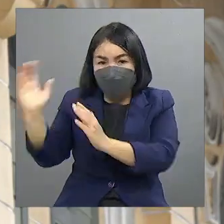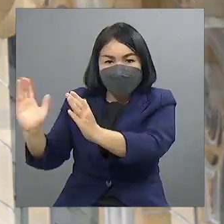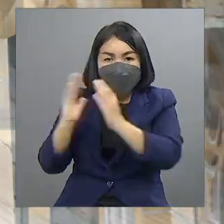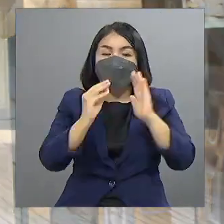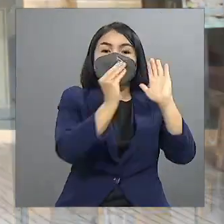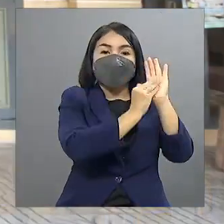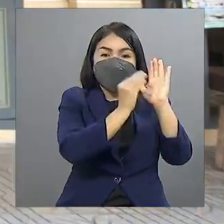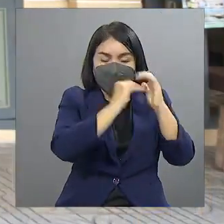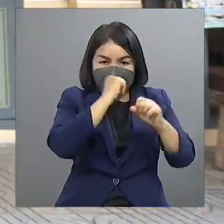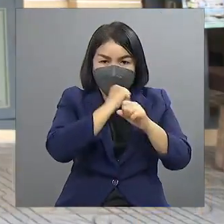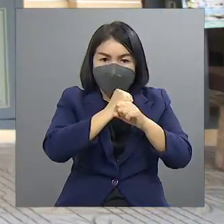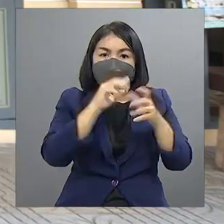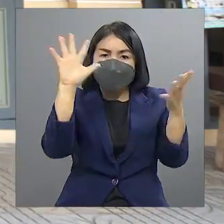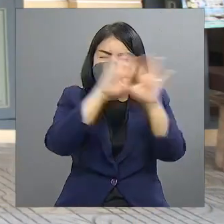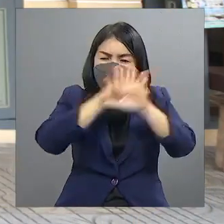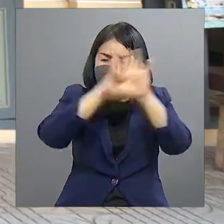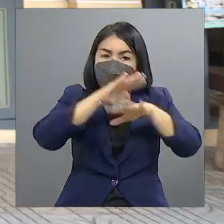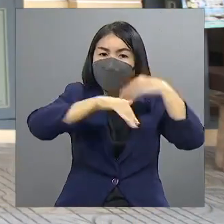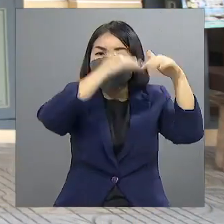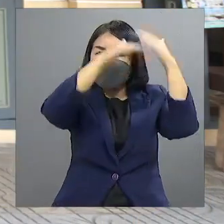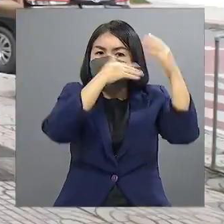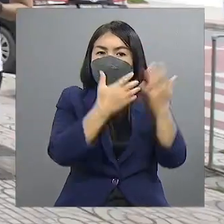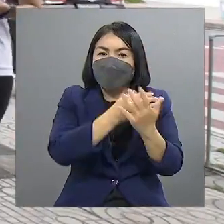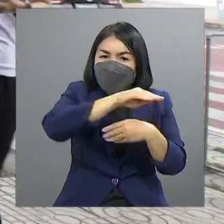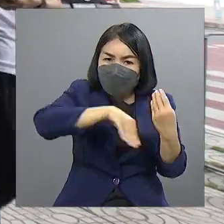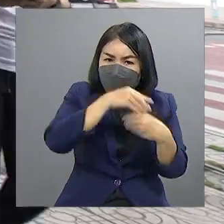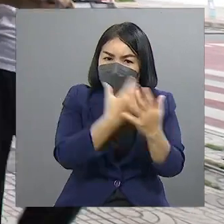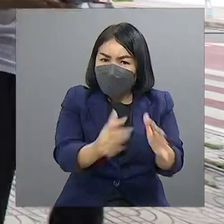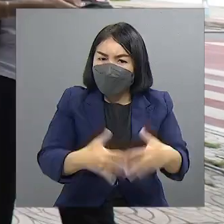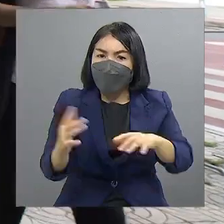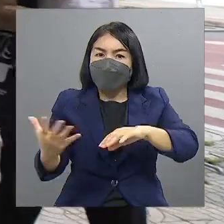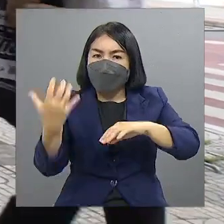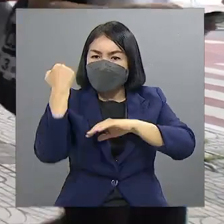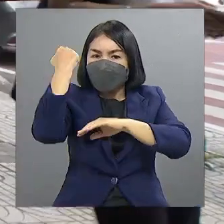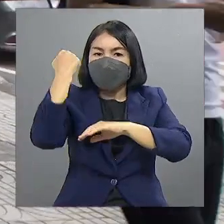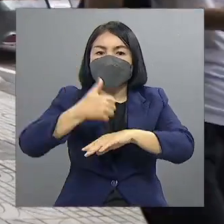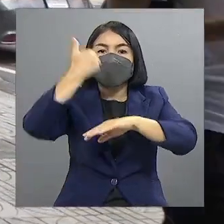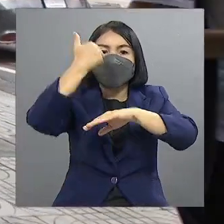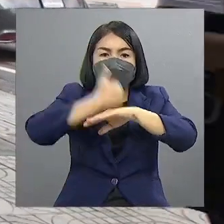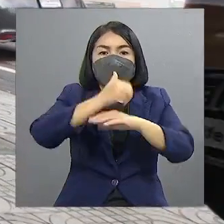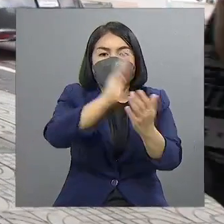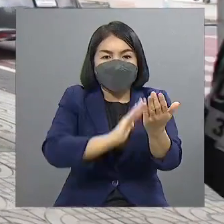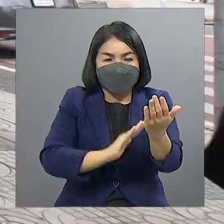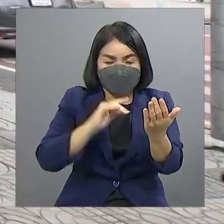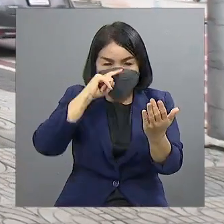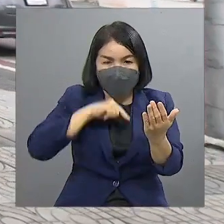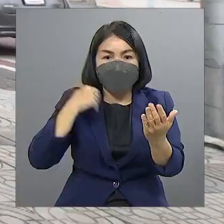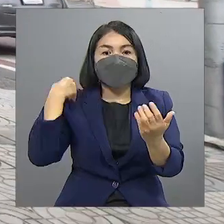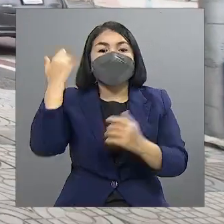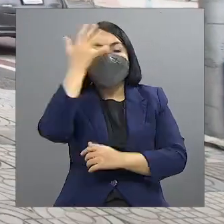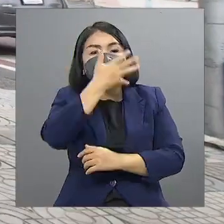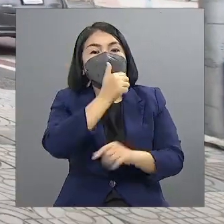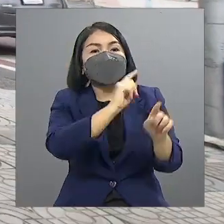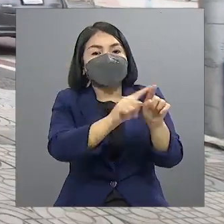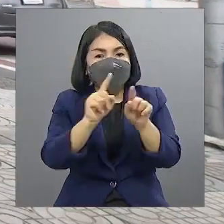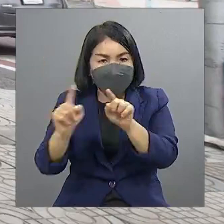มั่งคั่งทางเศรษฐกิจความมั่นคงทางการเมืองและวิสัยทัศน์ของผู้นำประเทศ ความสวยงามของสถาปัตยกรรมจึงเกิดขึ้น